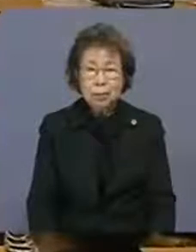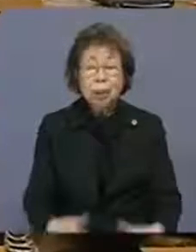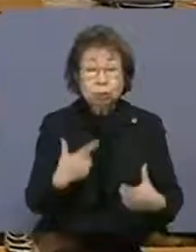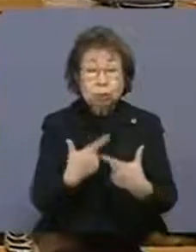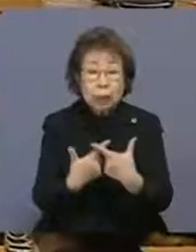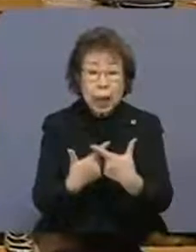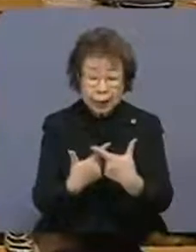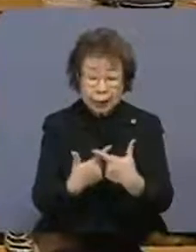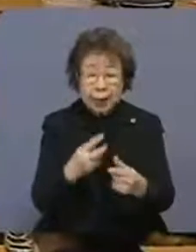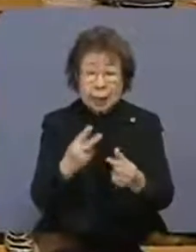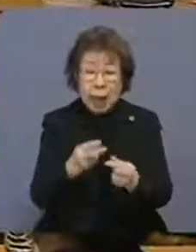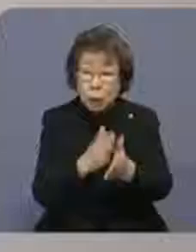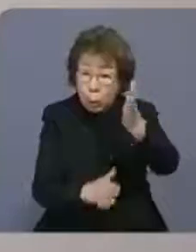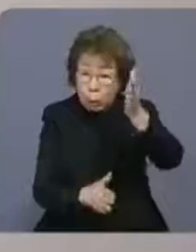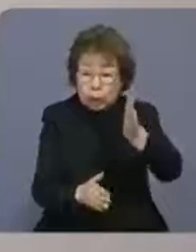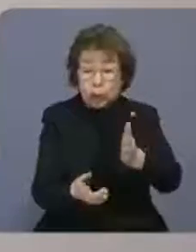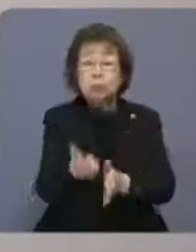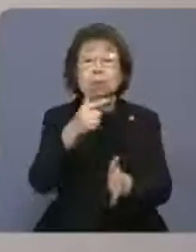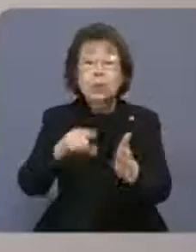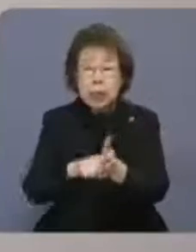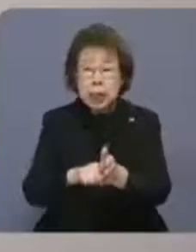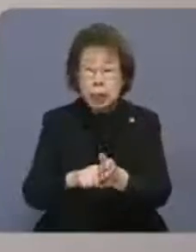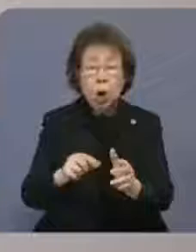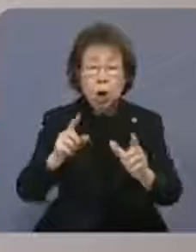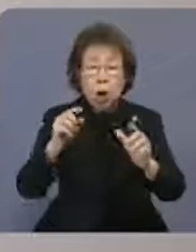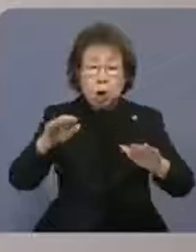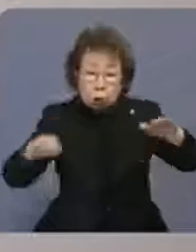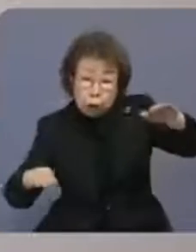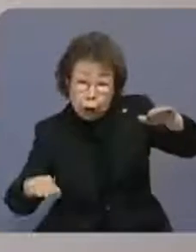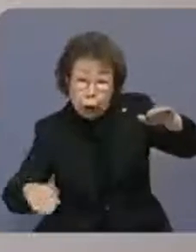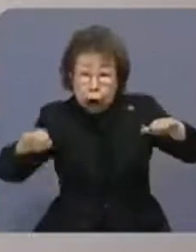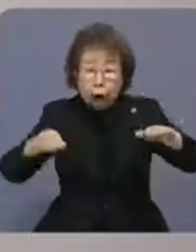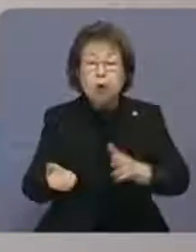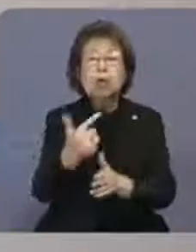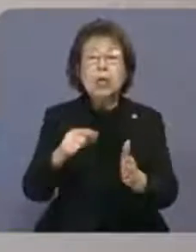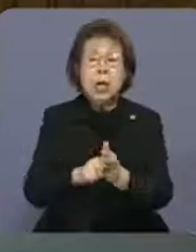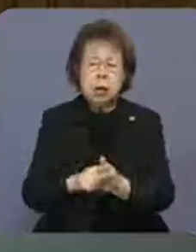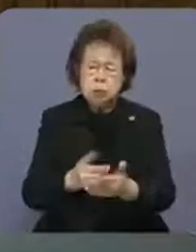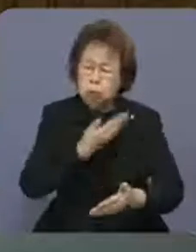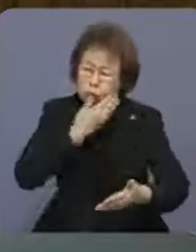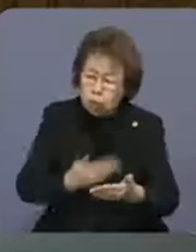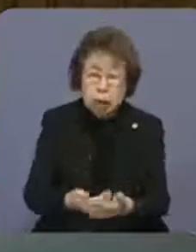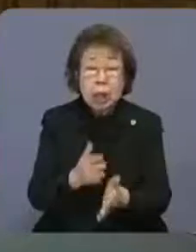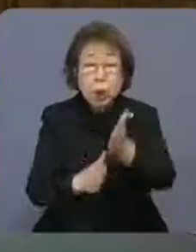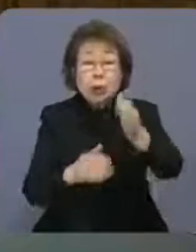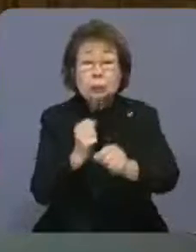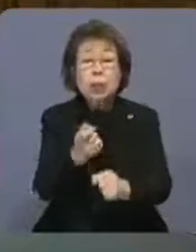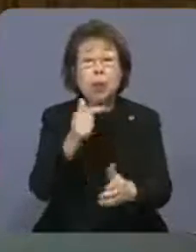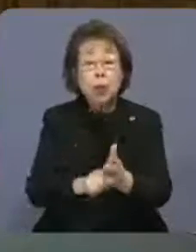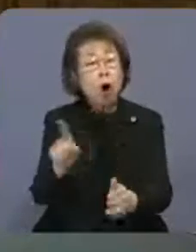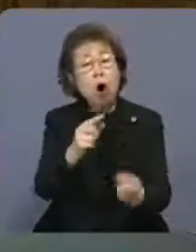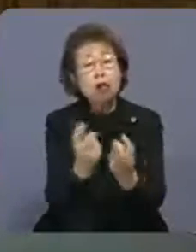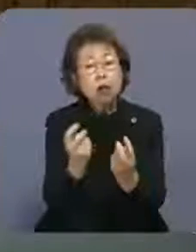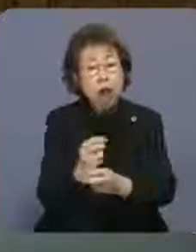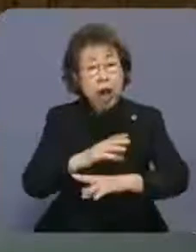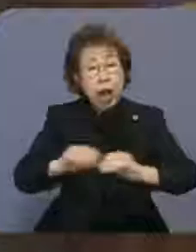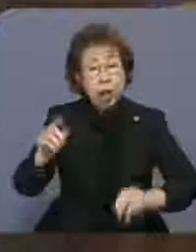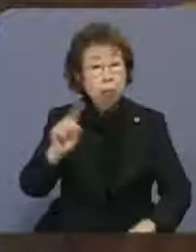부산이 제2의 도시 위상을 되찾고 국가 균형 발전의 핵심 거점 도시가 되려면 어떻게 해야